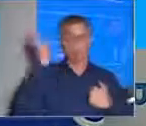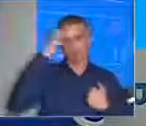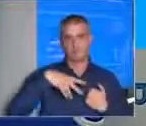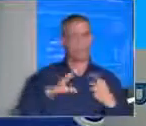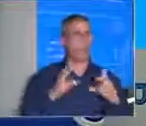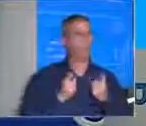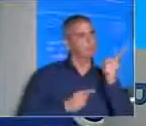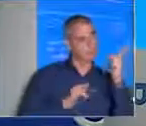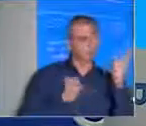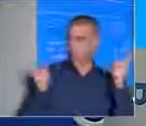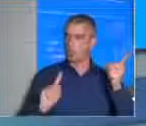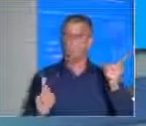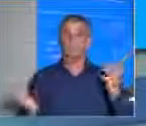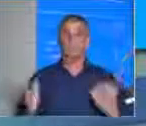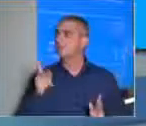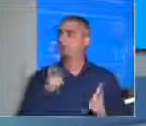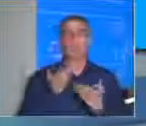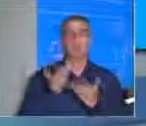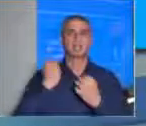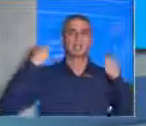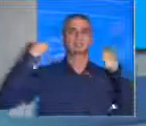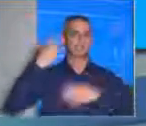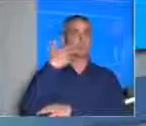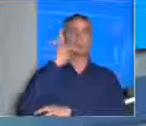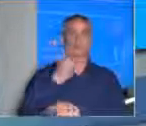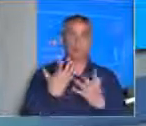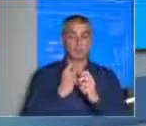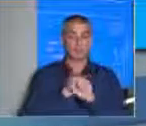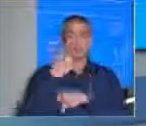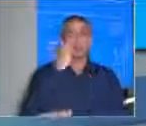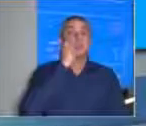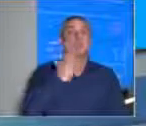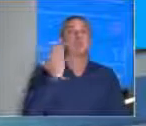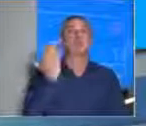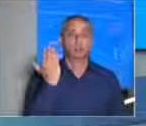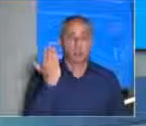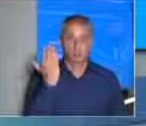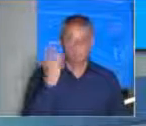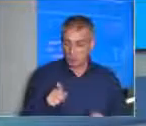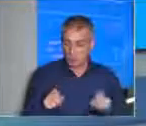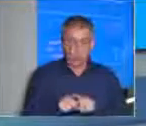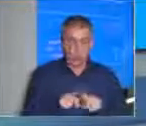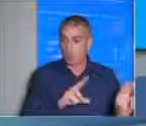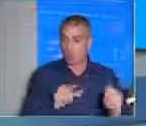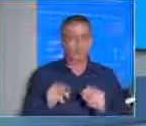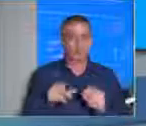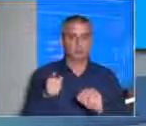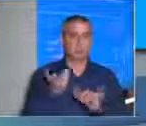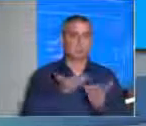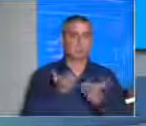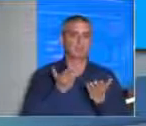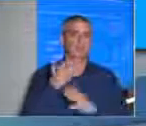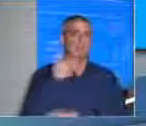למה... אתה לא יכול להתייחס למעצמה גרעינית, שהיא מדינה פושעת, באותה צורה שאתה